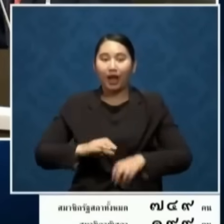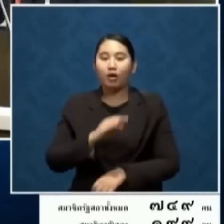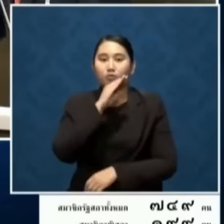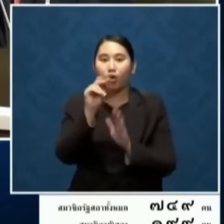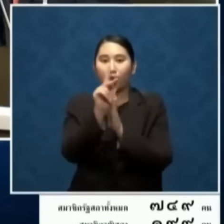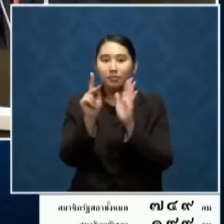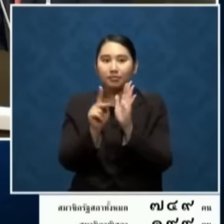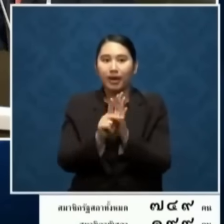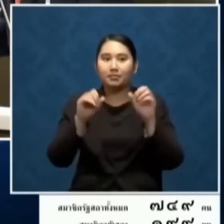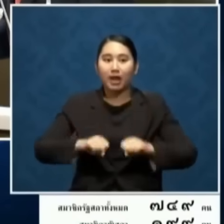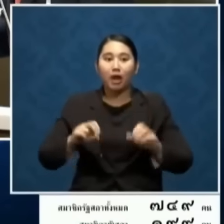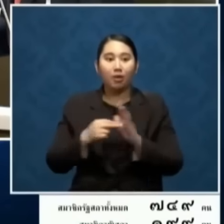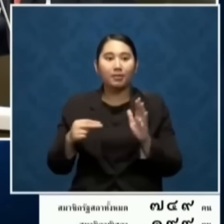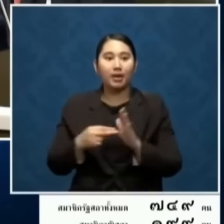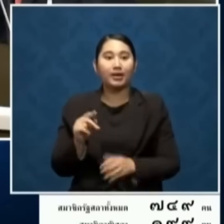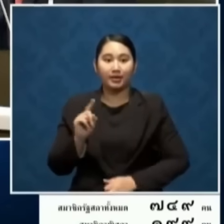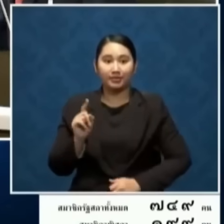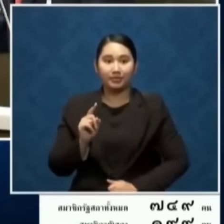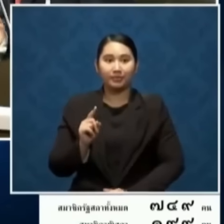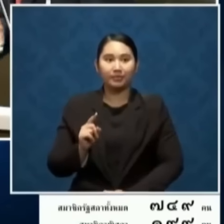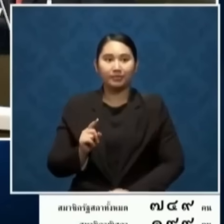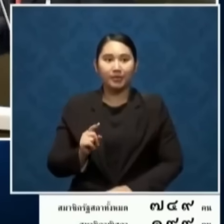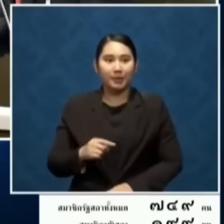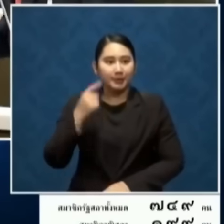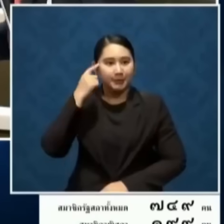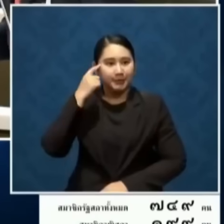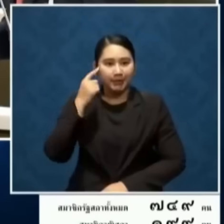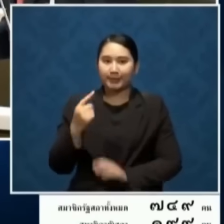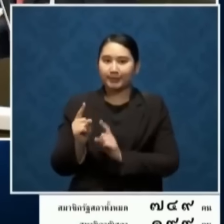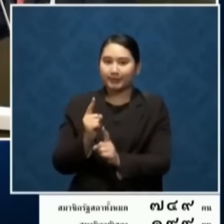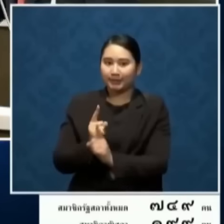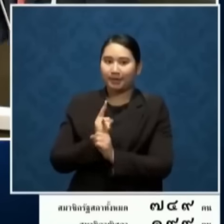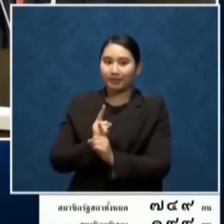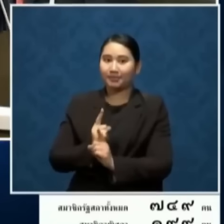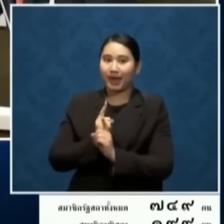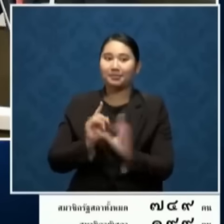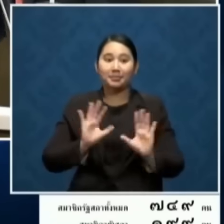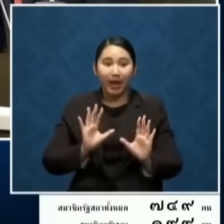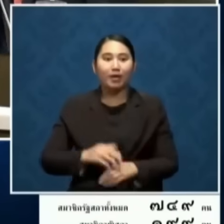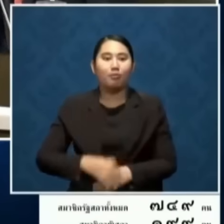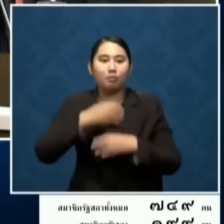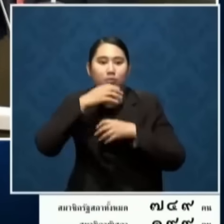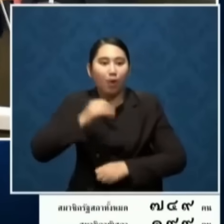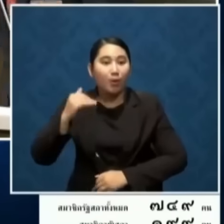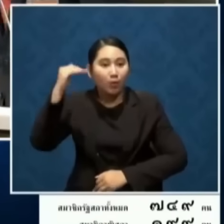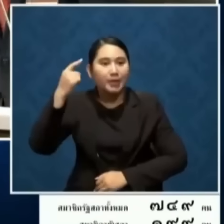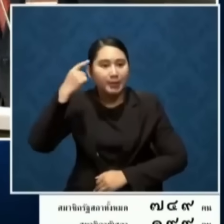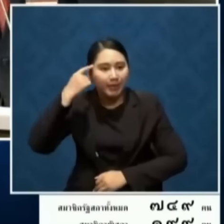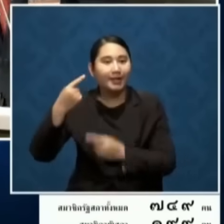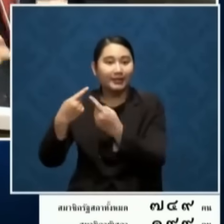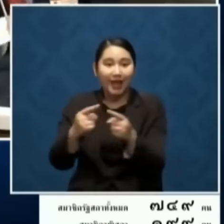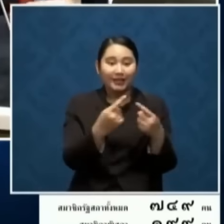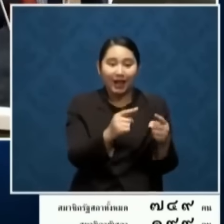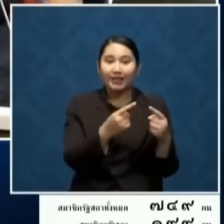ช.และกกต.ค่ะนายพิธาบอกด้วยค่ะว่ามีเรื่องที่พาดพิงพรรคก้าวไกลนะคะทำให้เสียหายอยู่3เรื่องได้แก่เ